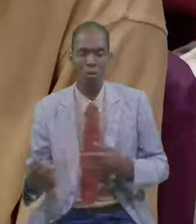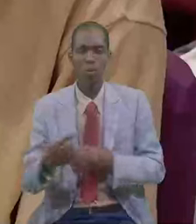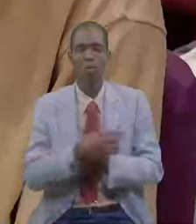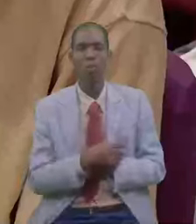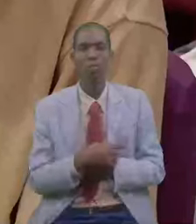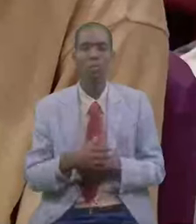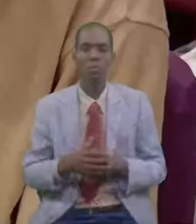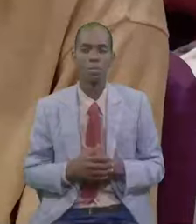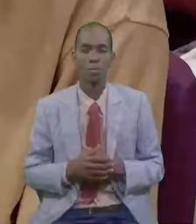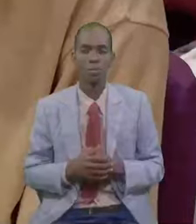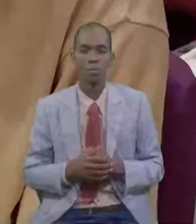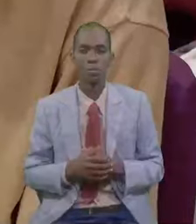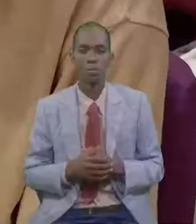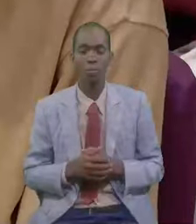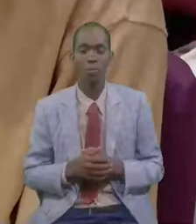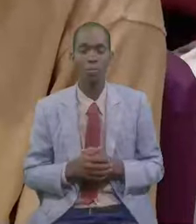ce jour.